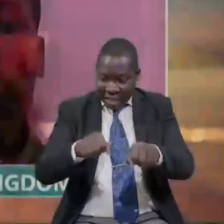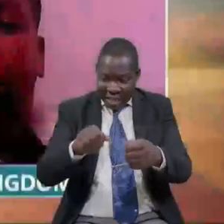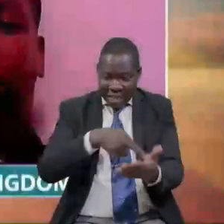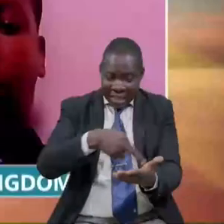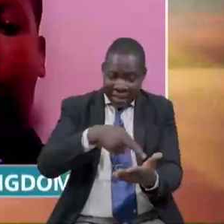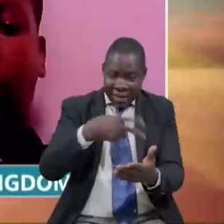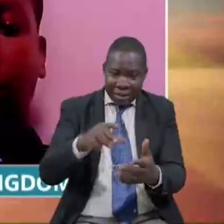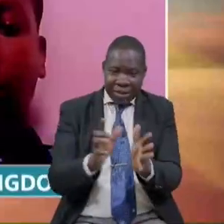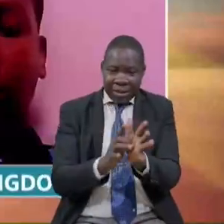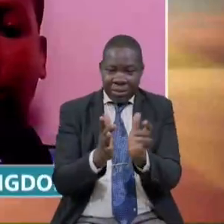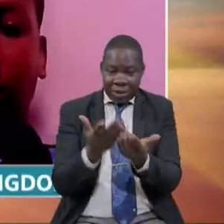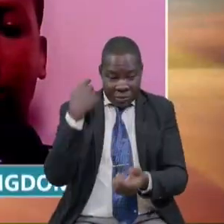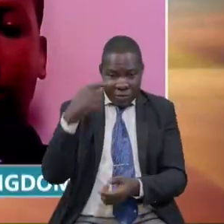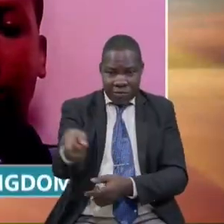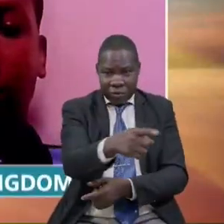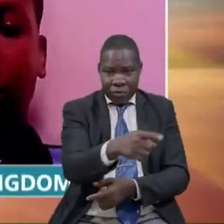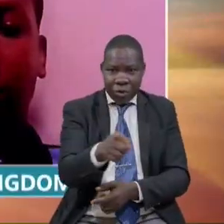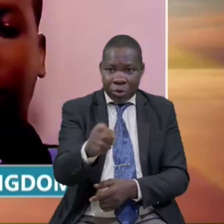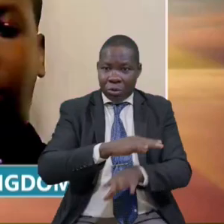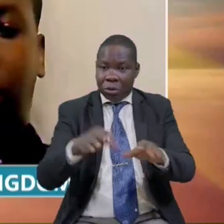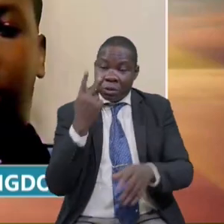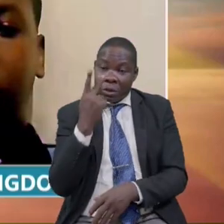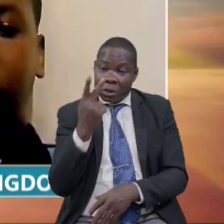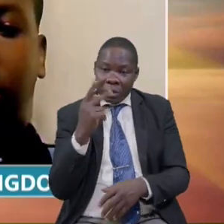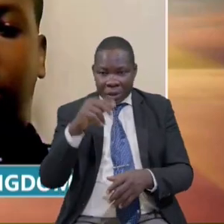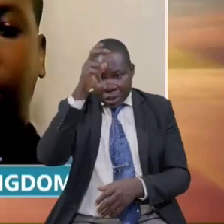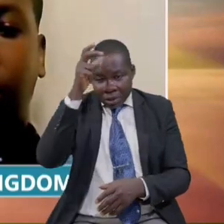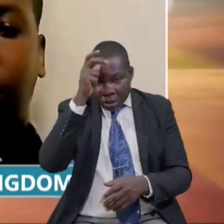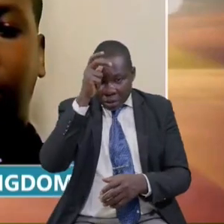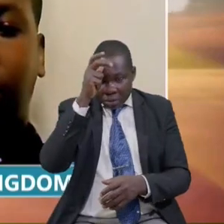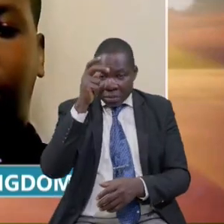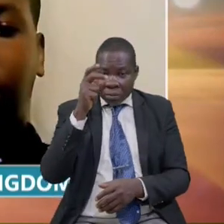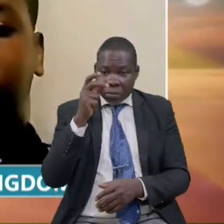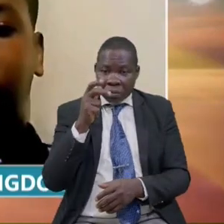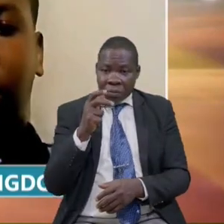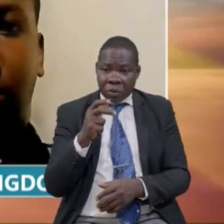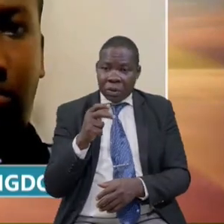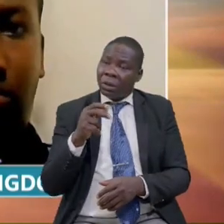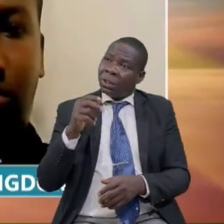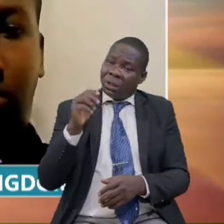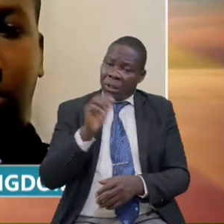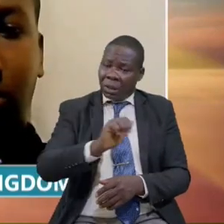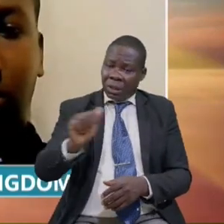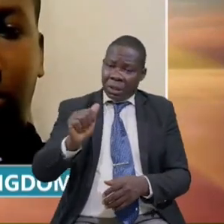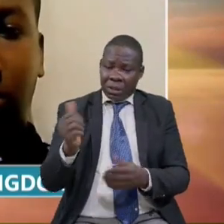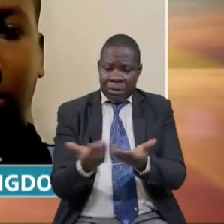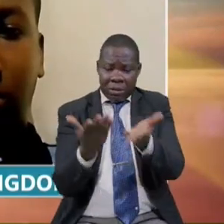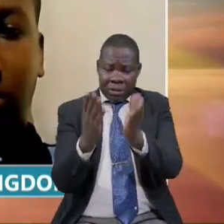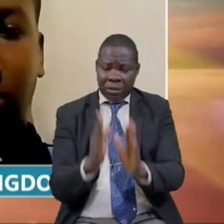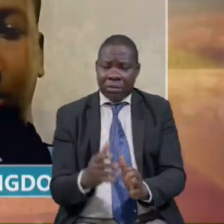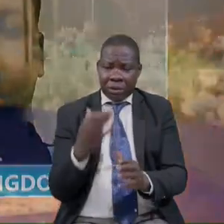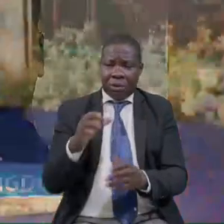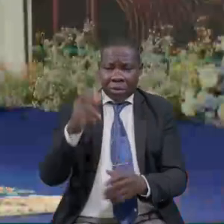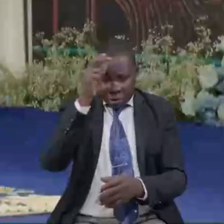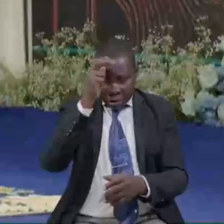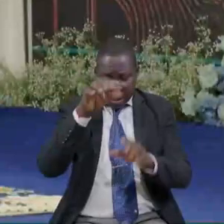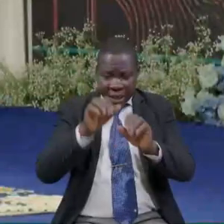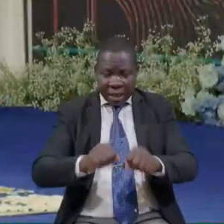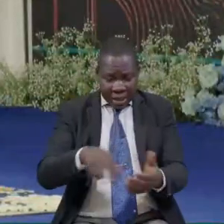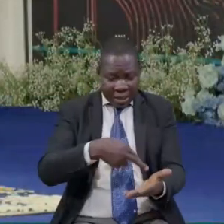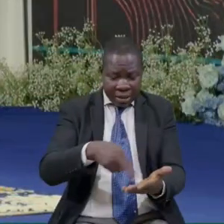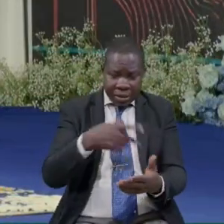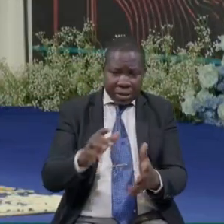vous. Vous pourrez ne pas voir Satan directement. Un messager de Satan peut citer la Bible